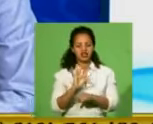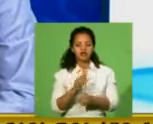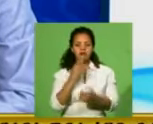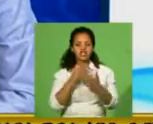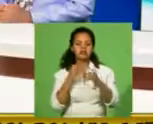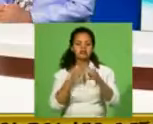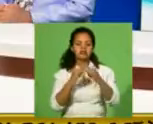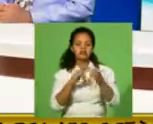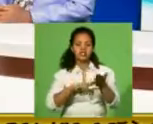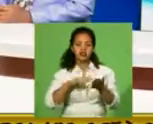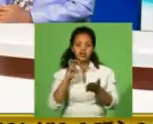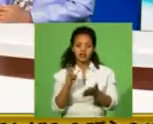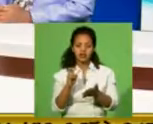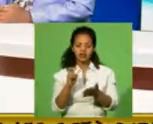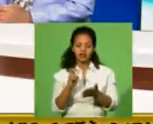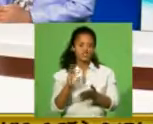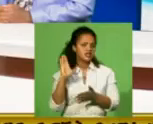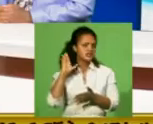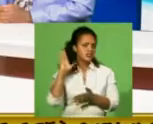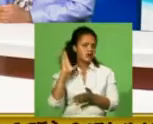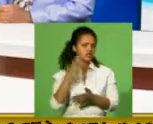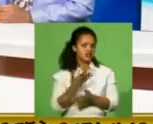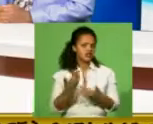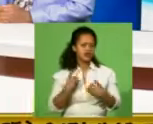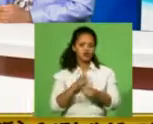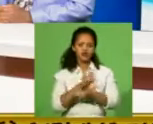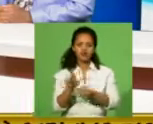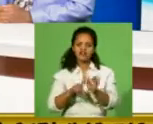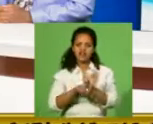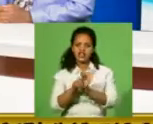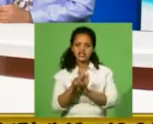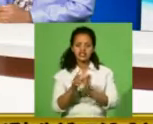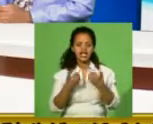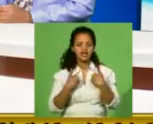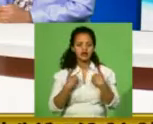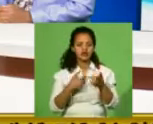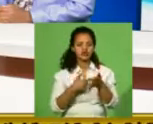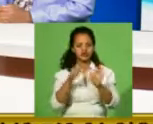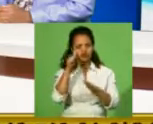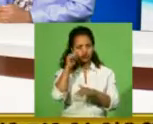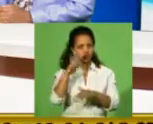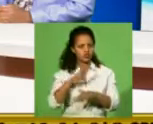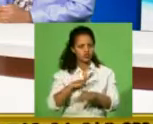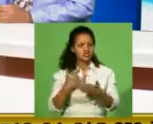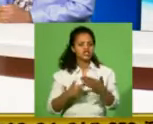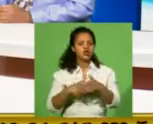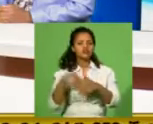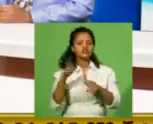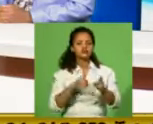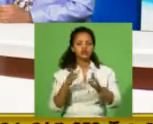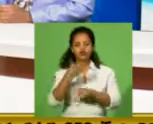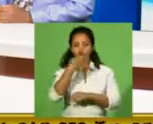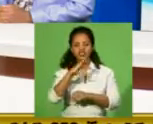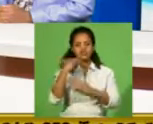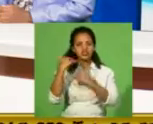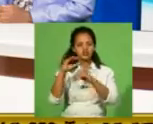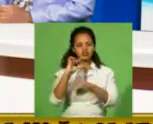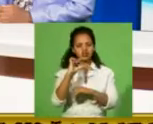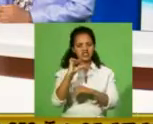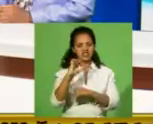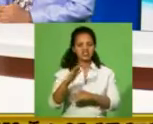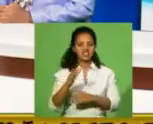በመጨረሻ ማነሳሉት የምንሰማቸው ነገሮች አሉ። የኮሮና ቫይረስ እንዳለባቸው የተገለጹ ሰዎች፣ ከዛ ውጭም ደግሞ የሙቀት መጠናቸው በተወሰነ